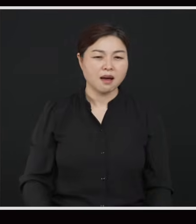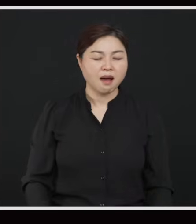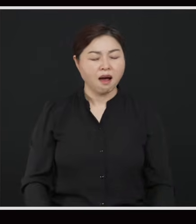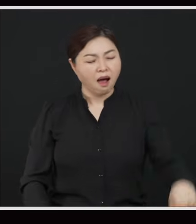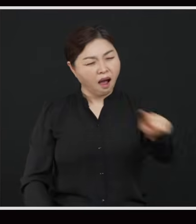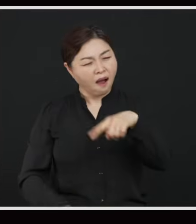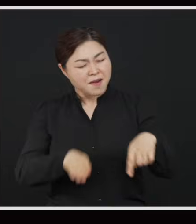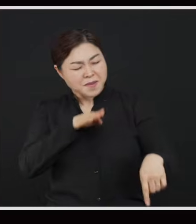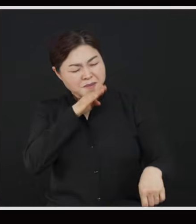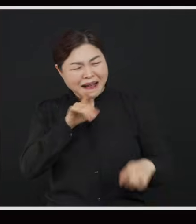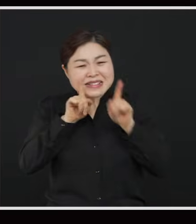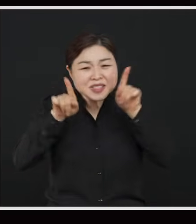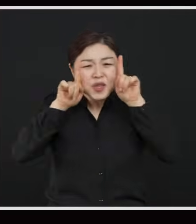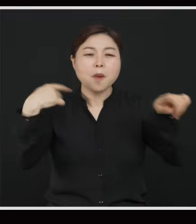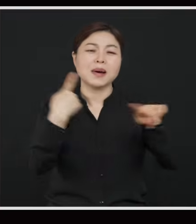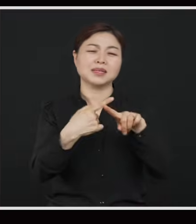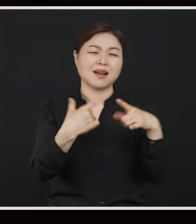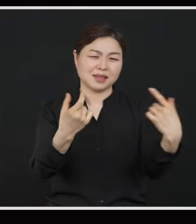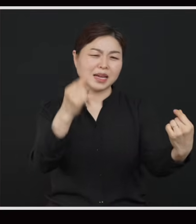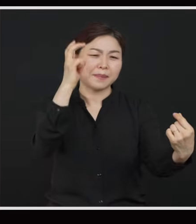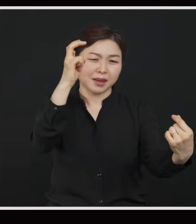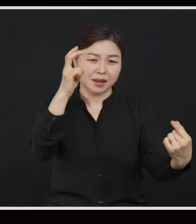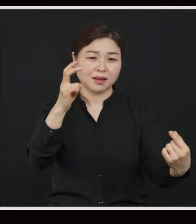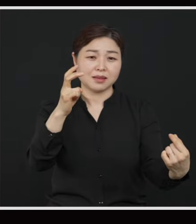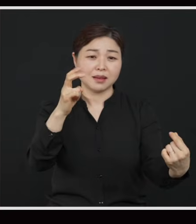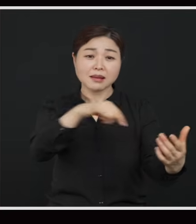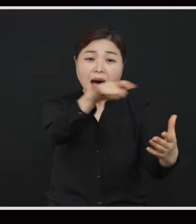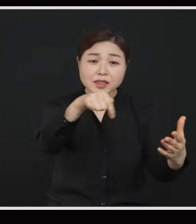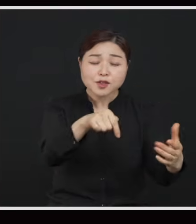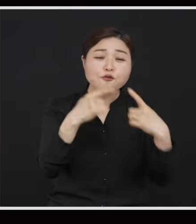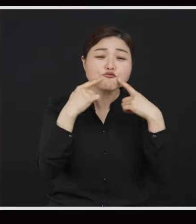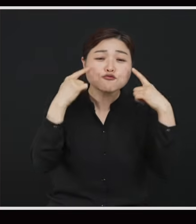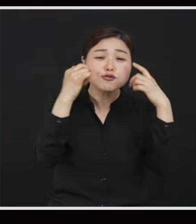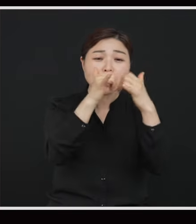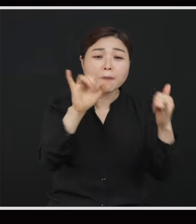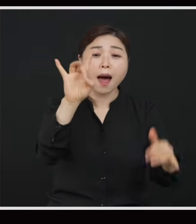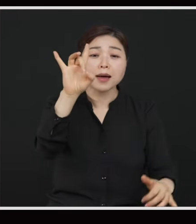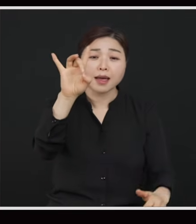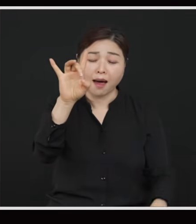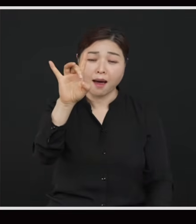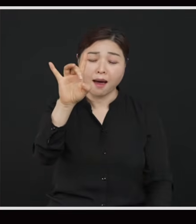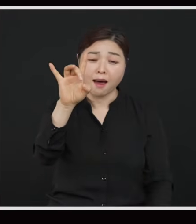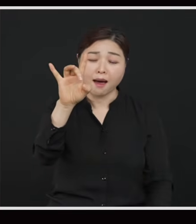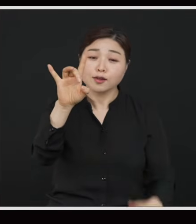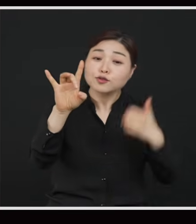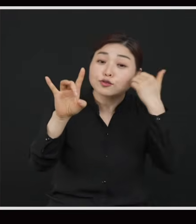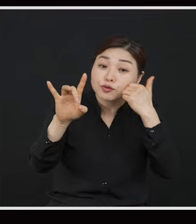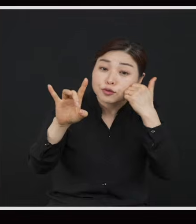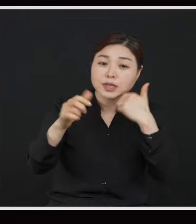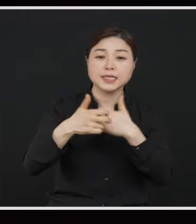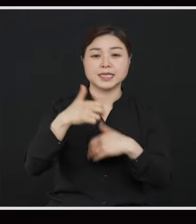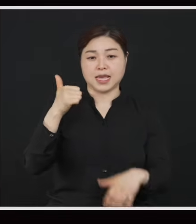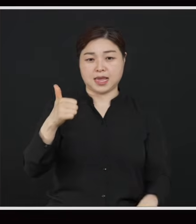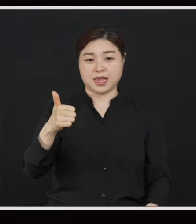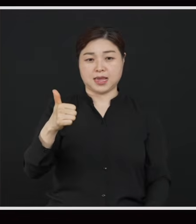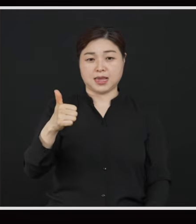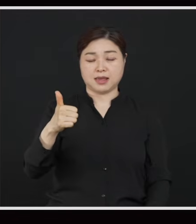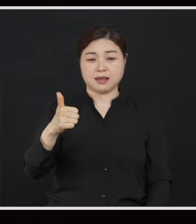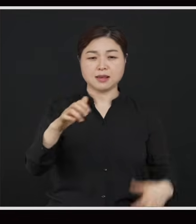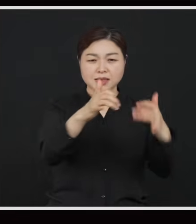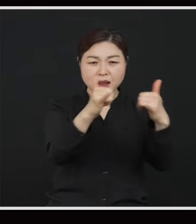아마 생지옥이었을 거예요, 거기. 근데 그 안에서 웃는 사람이 딱 하나 있었는데